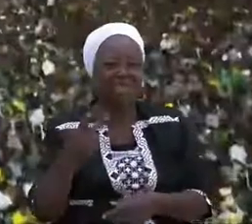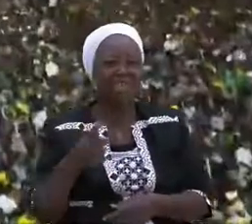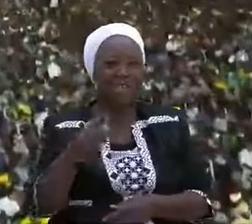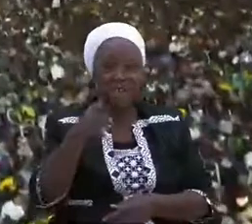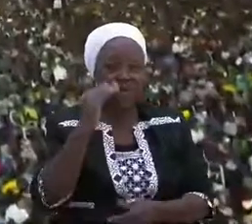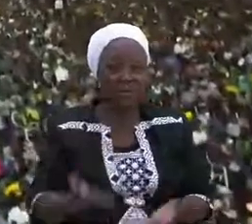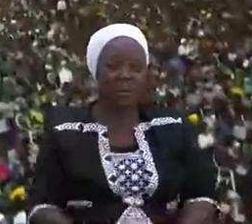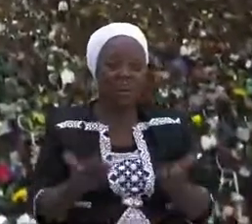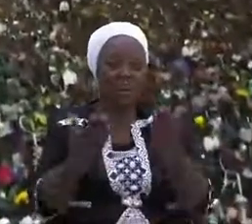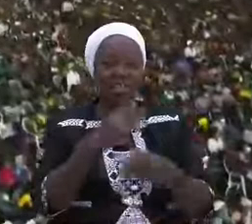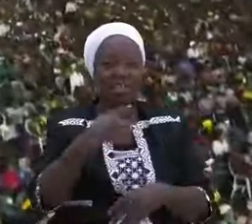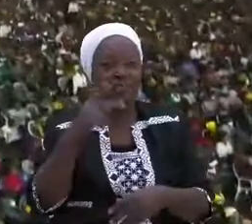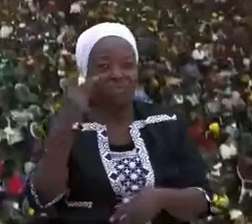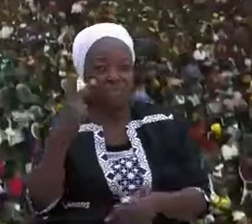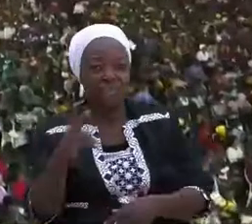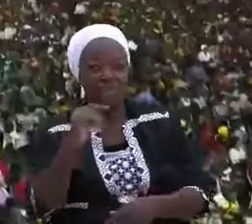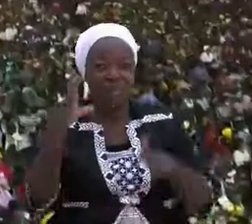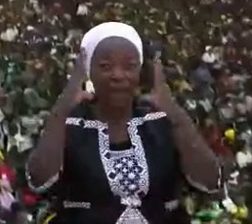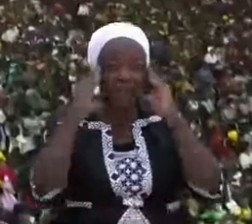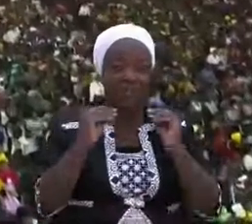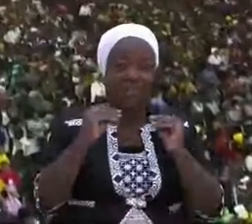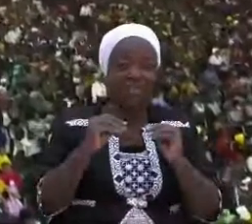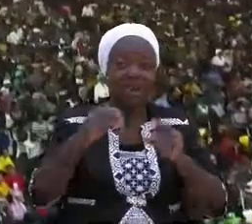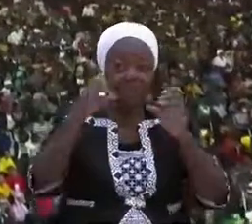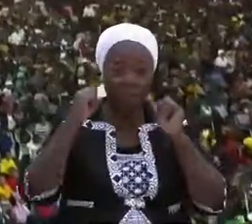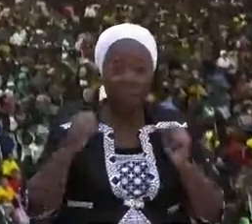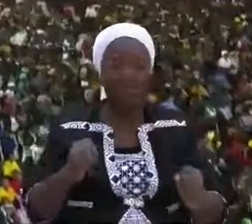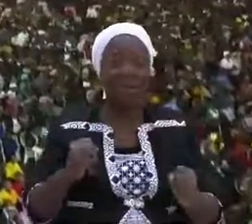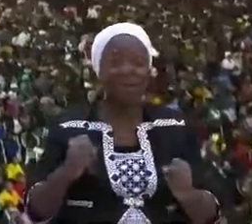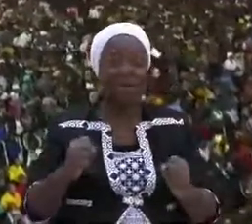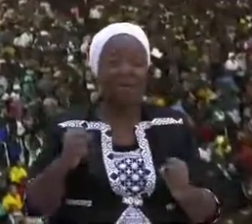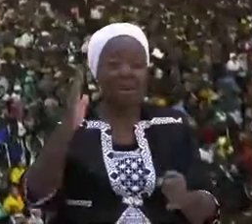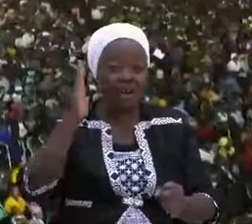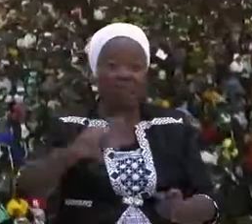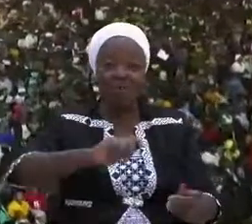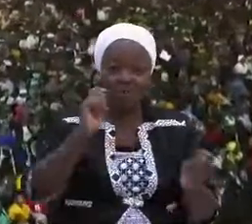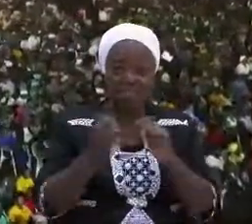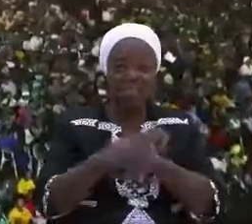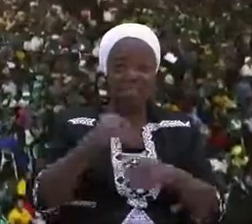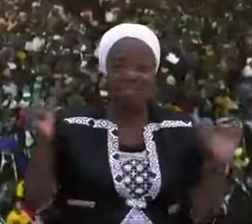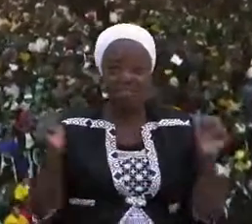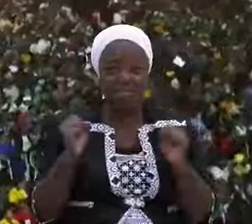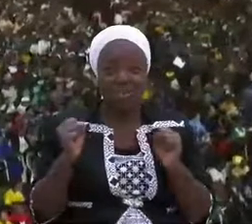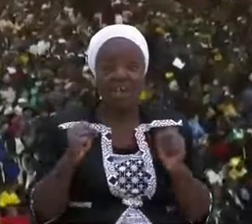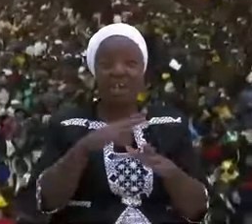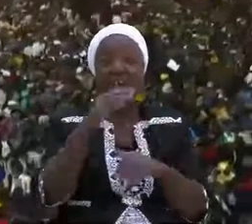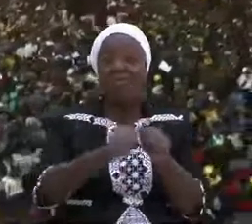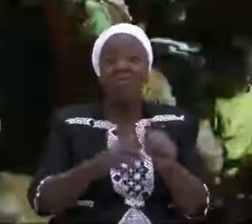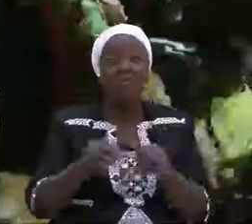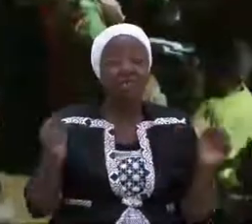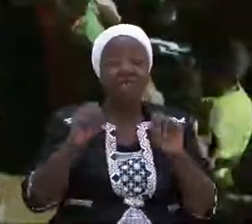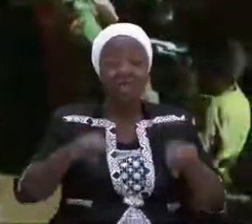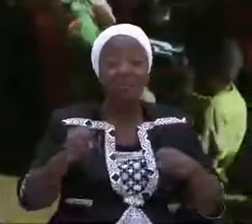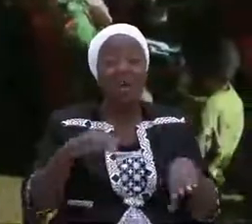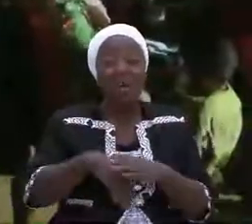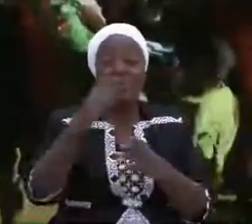voir, tu vas expérimenter la puissance, va changer et secouer tout ce qui doit être